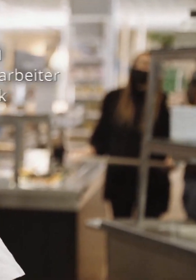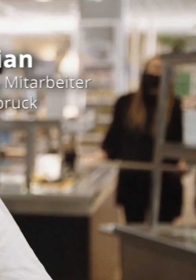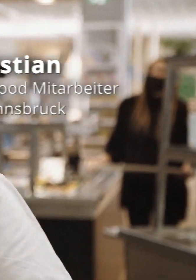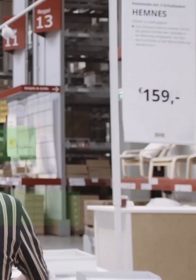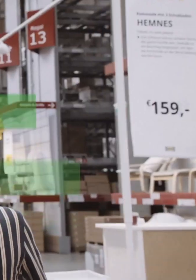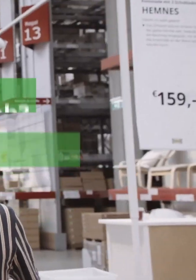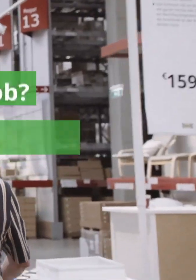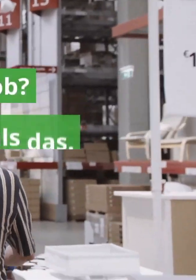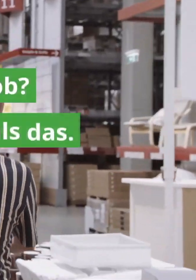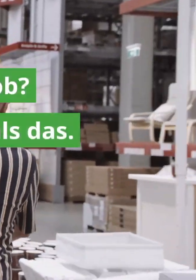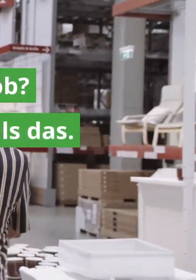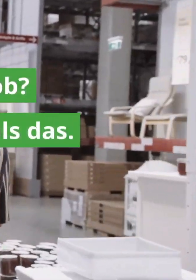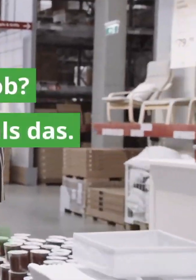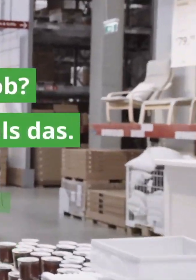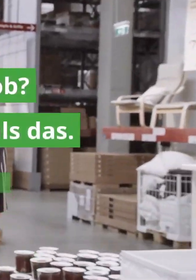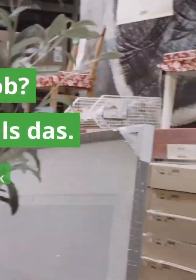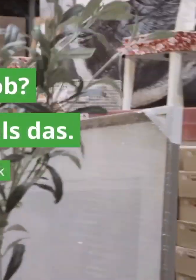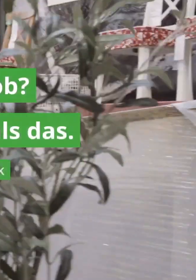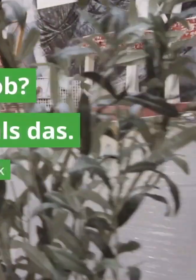der Job.